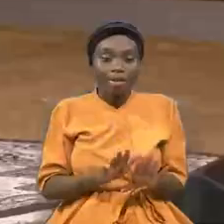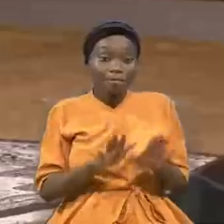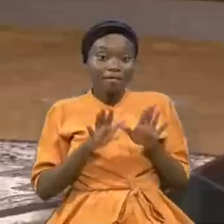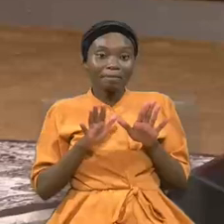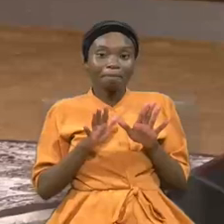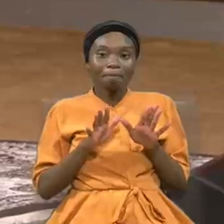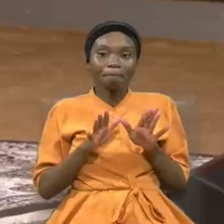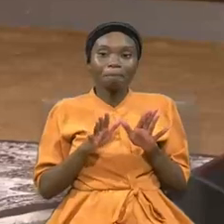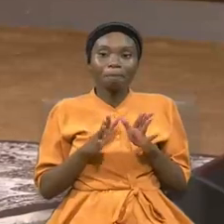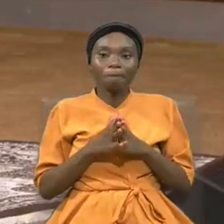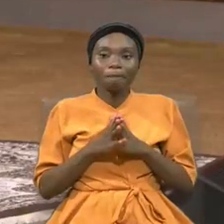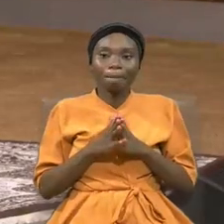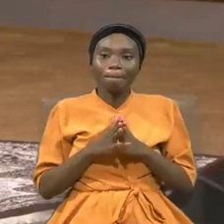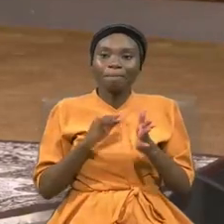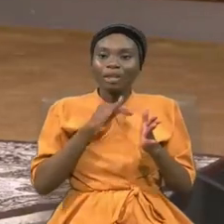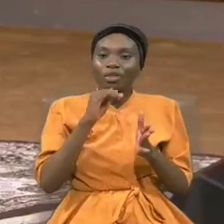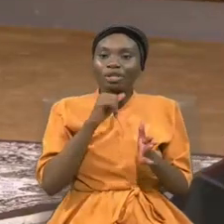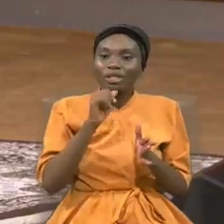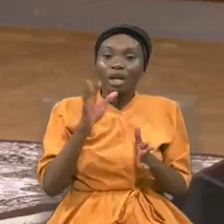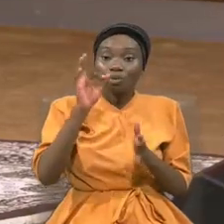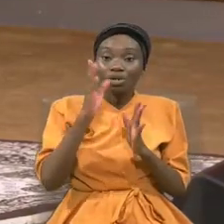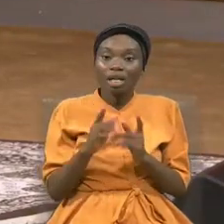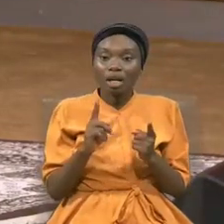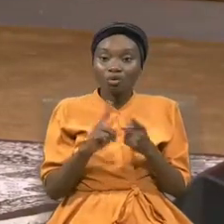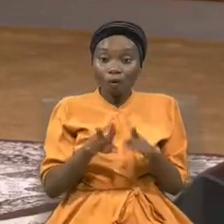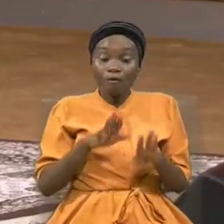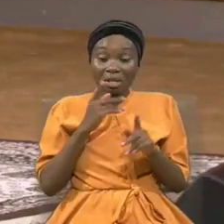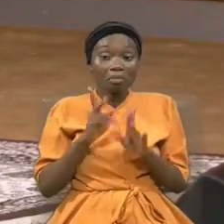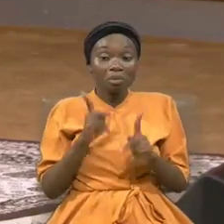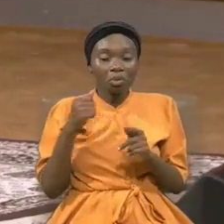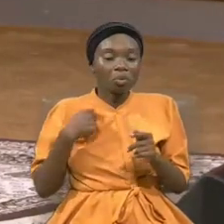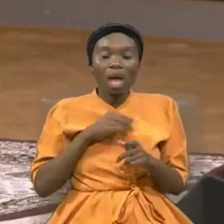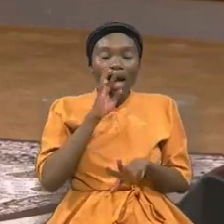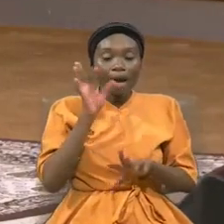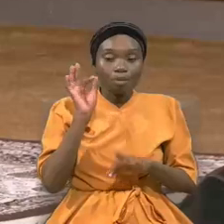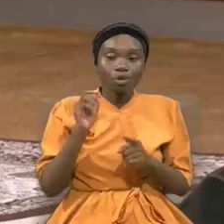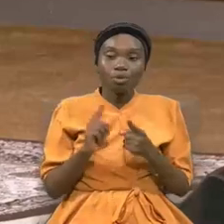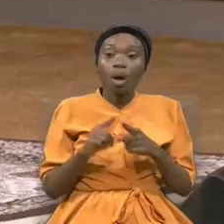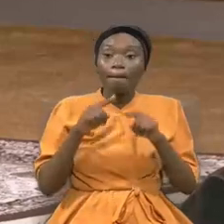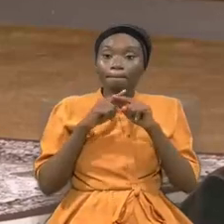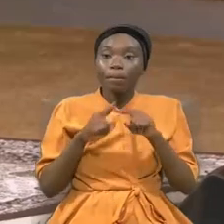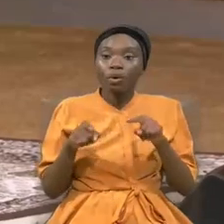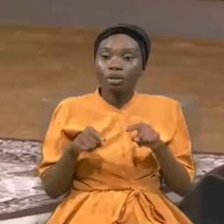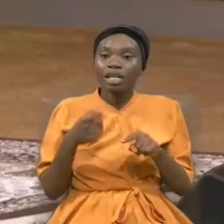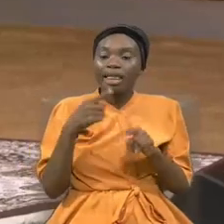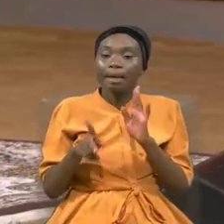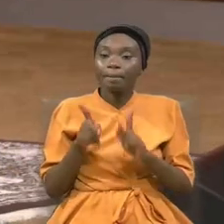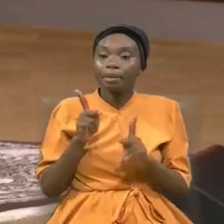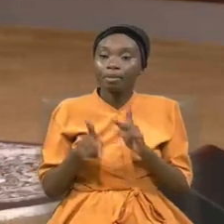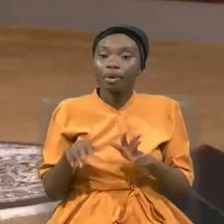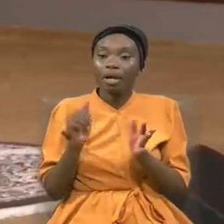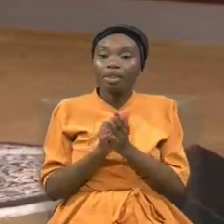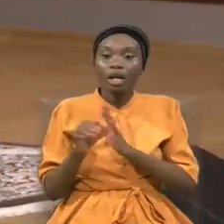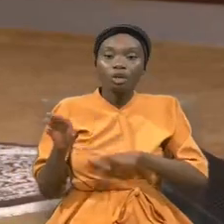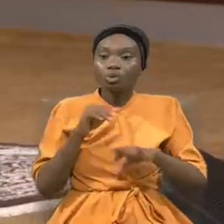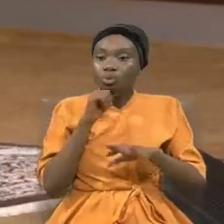afin que ce n'est pas la prédicateur, ce n'est pas le prédicateur qui doit craindre, mais les gens